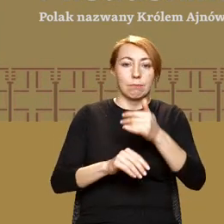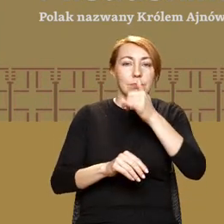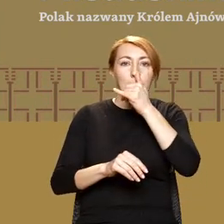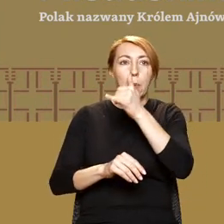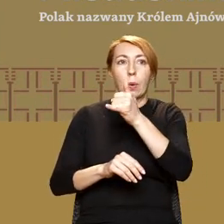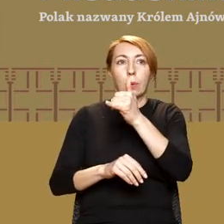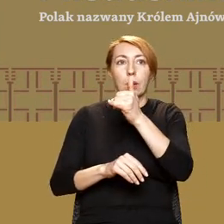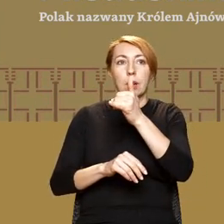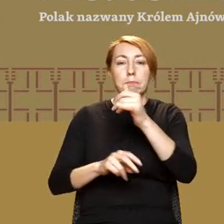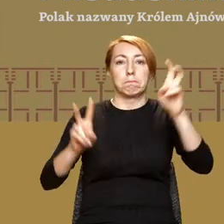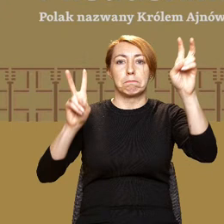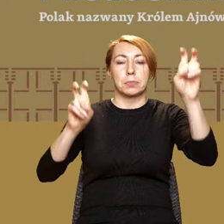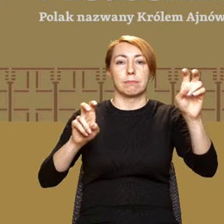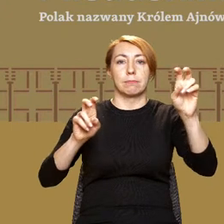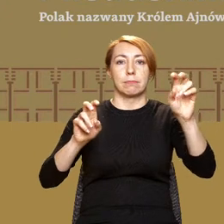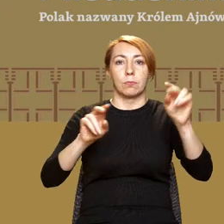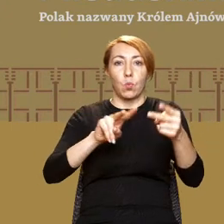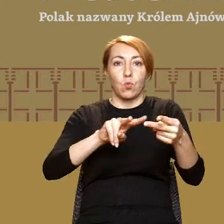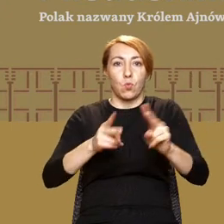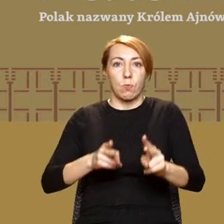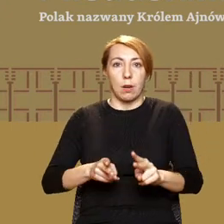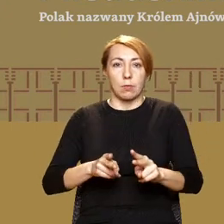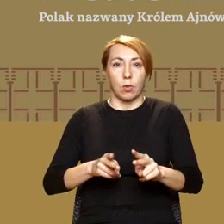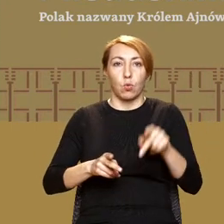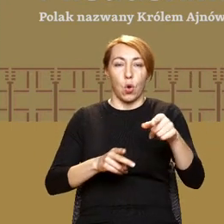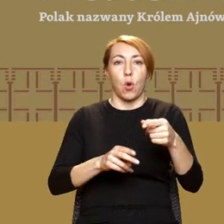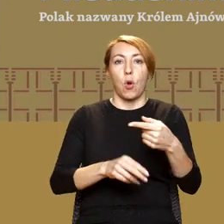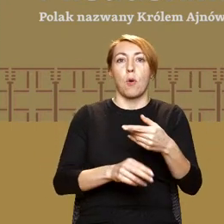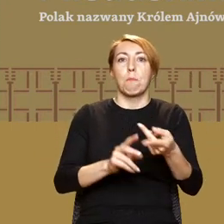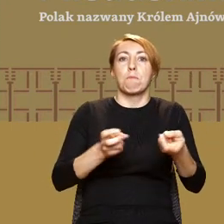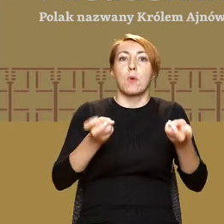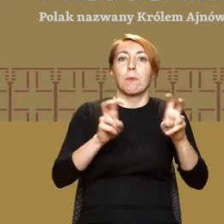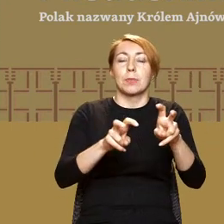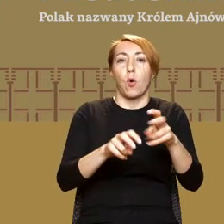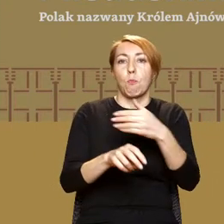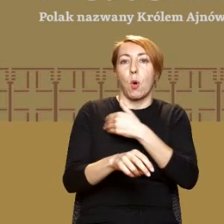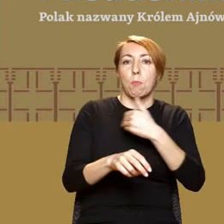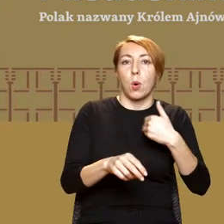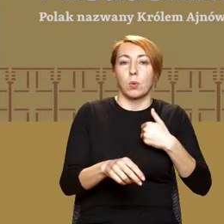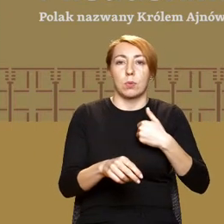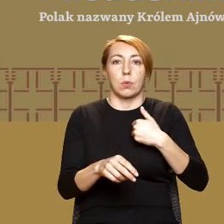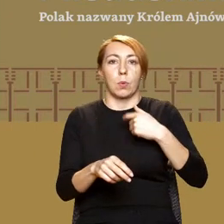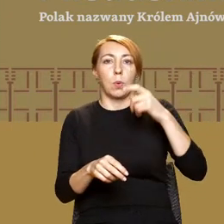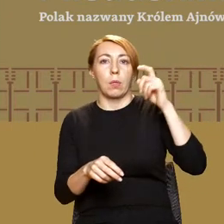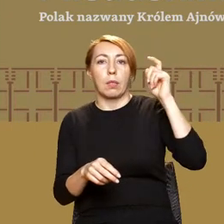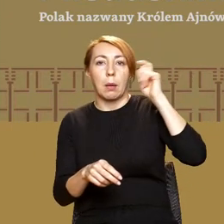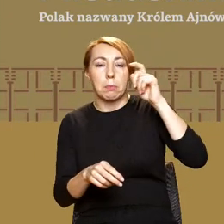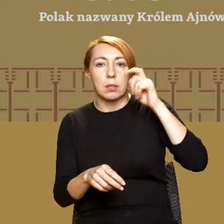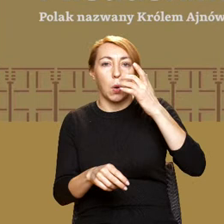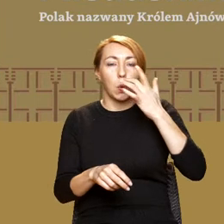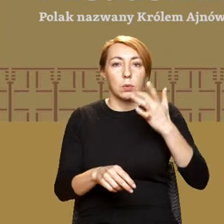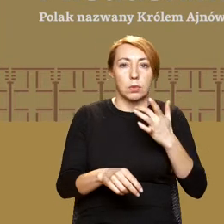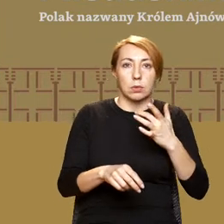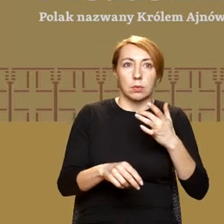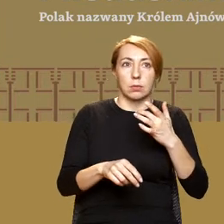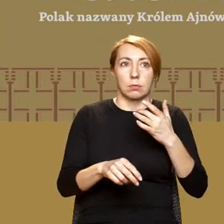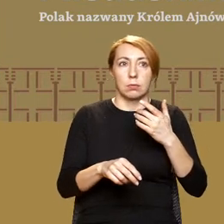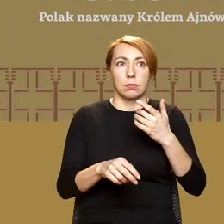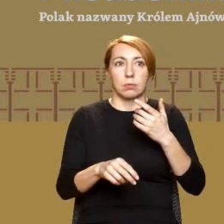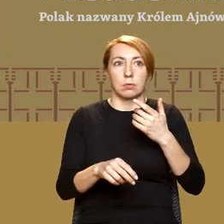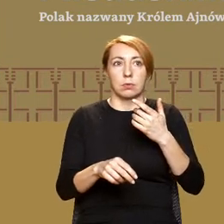tłumaczyć cytatów, które powstały po polsku, rosyjsku, angielsku, niemiecku czy francusku z